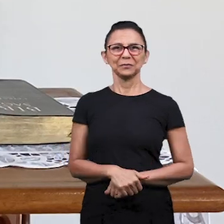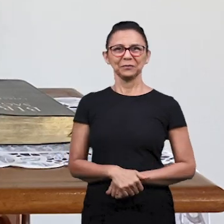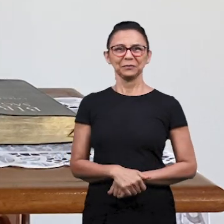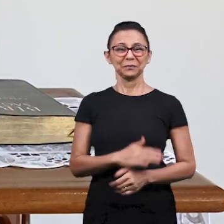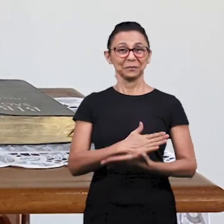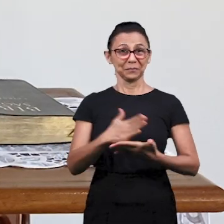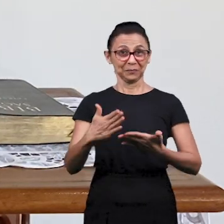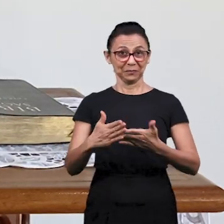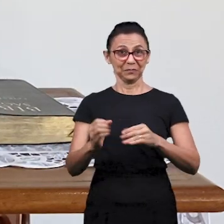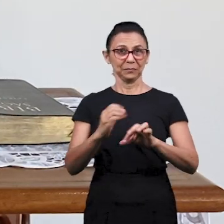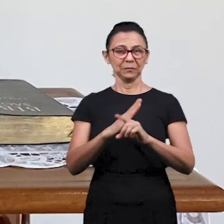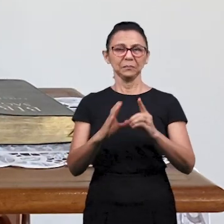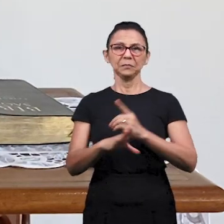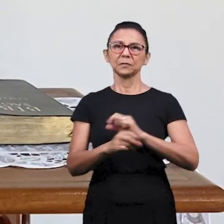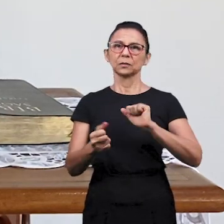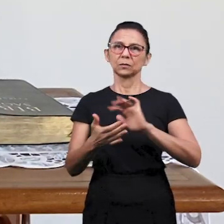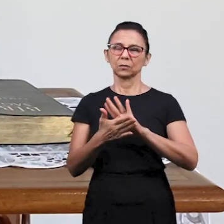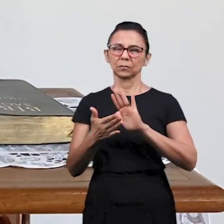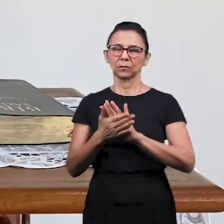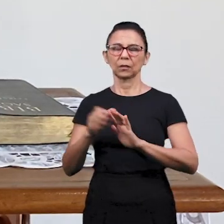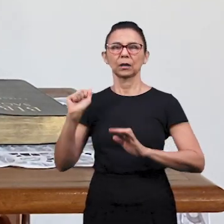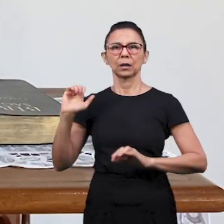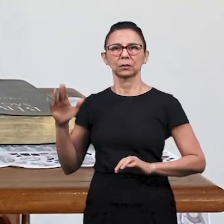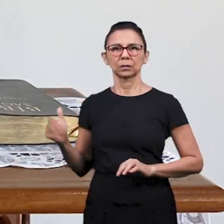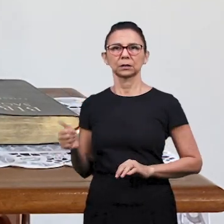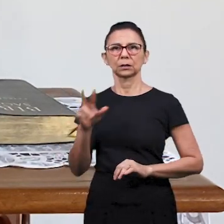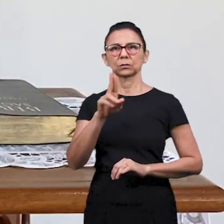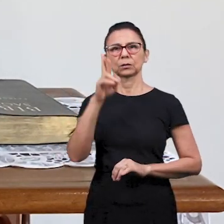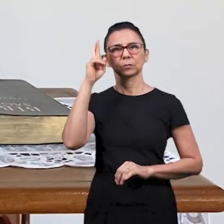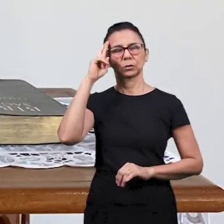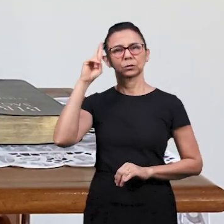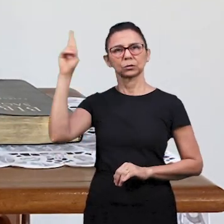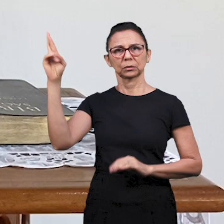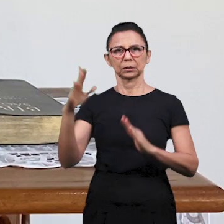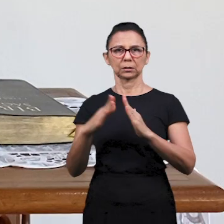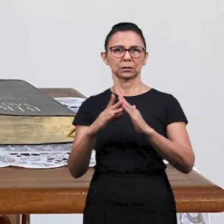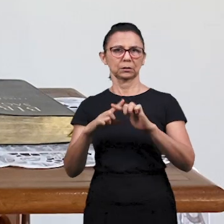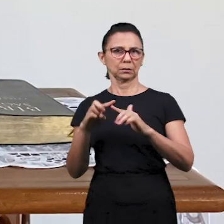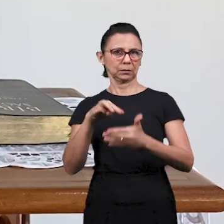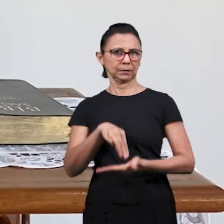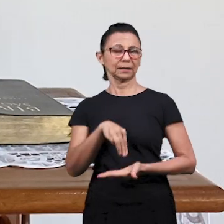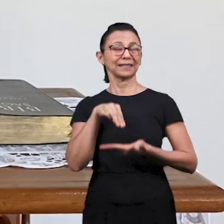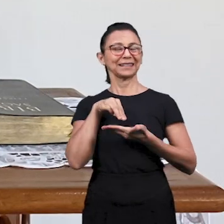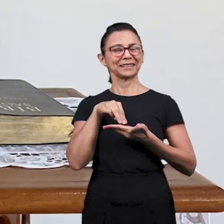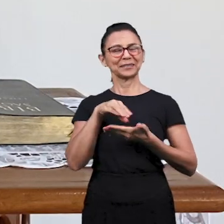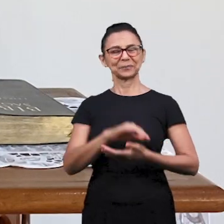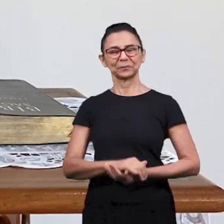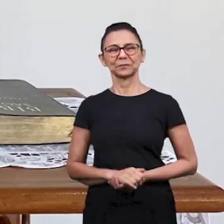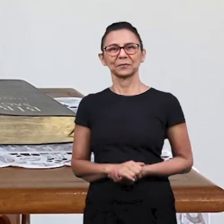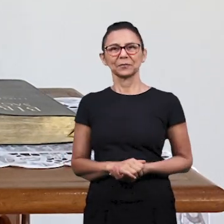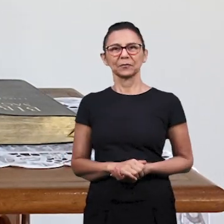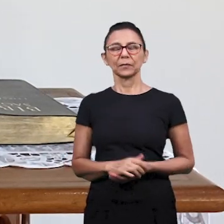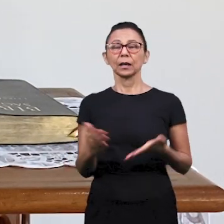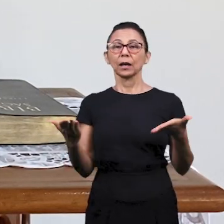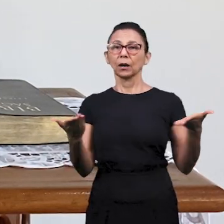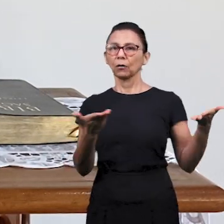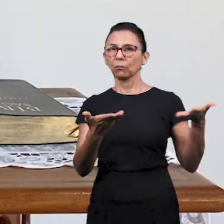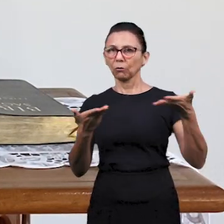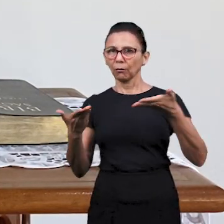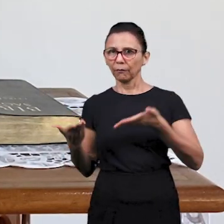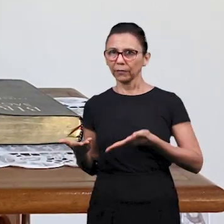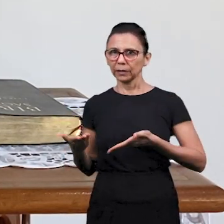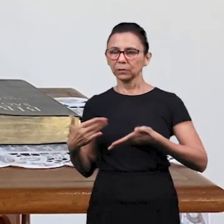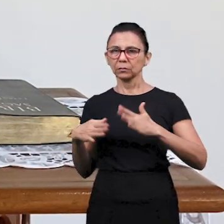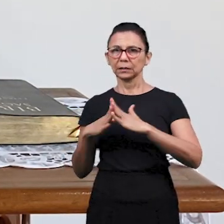Мы начинаем еще одно богослужение хвалы и поклонению Господу Христианской Церкви Маранафа. Я приглашаю